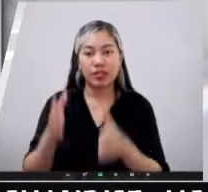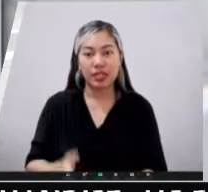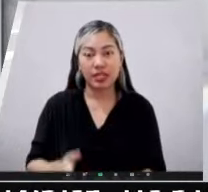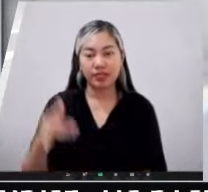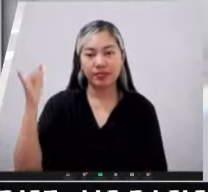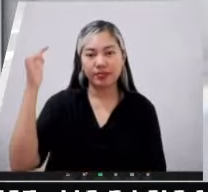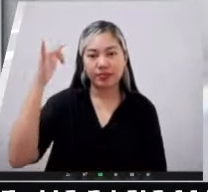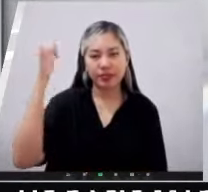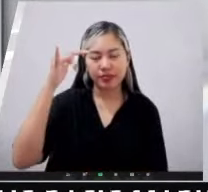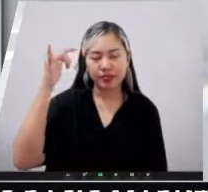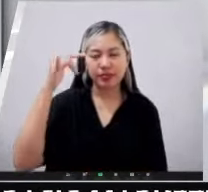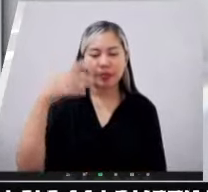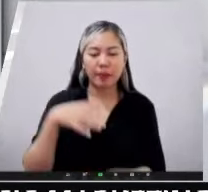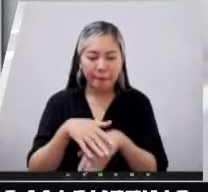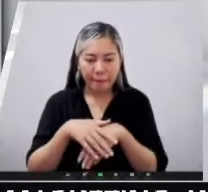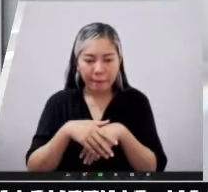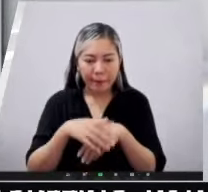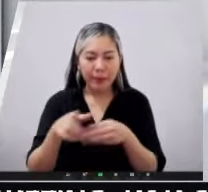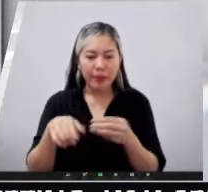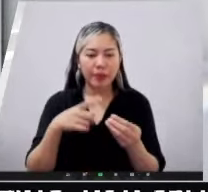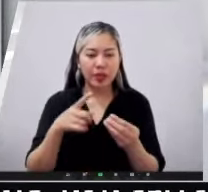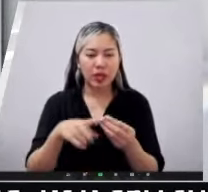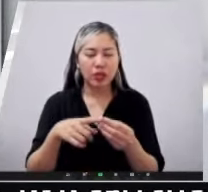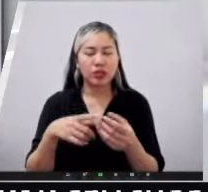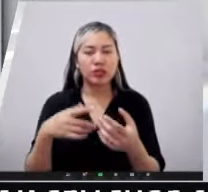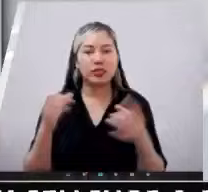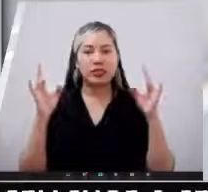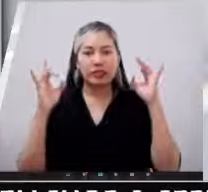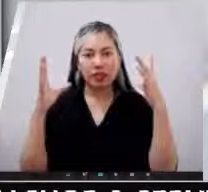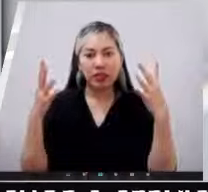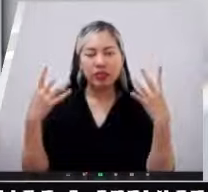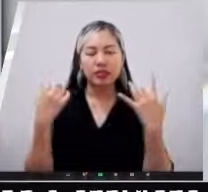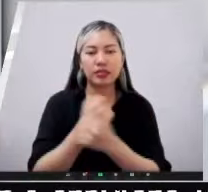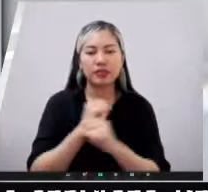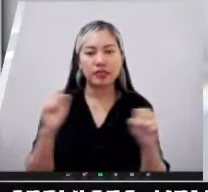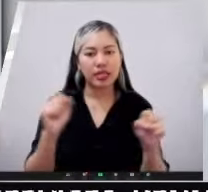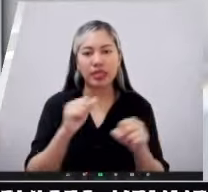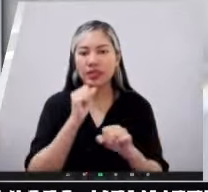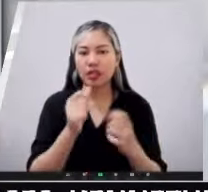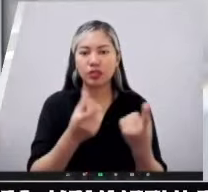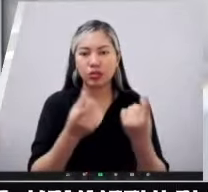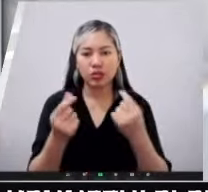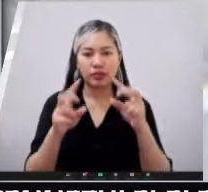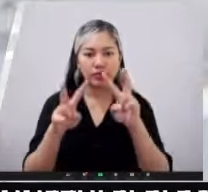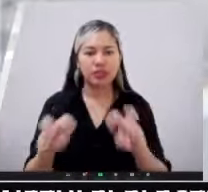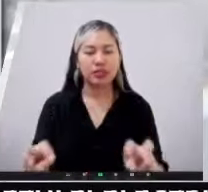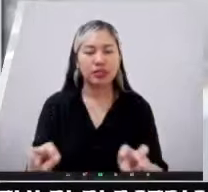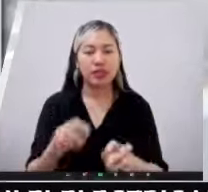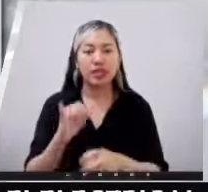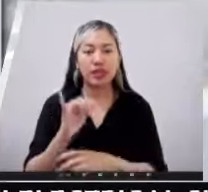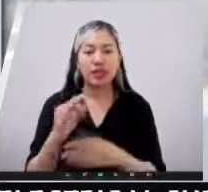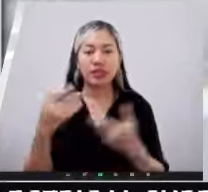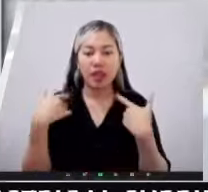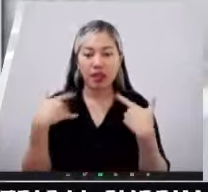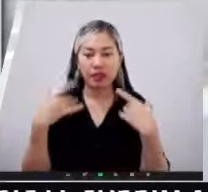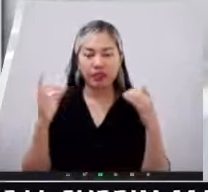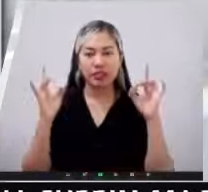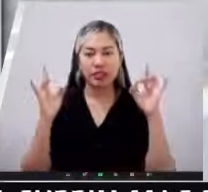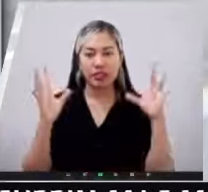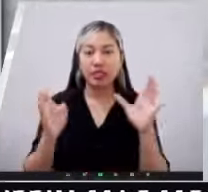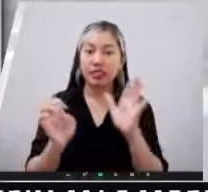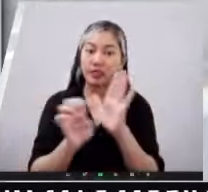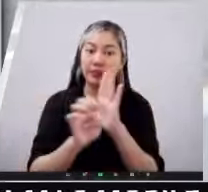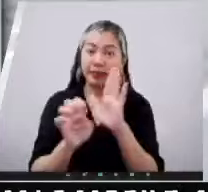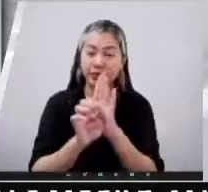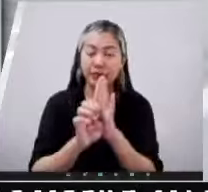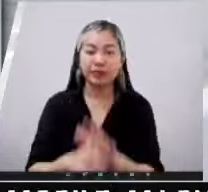mamb bibig sa banta ng seguridad at hindi man lang umano nagsagawa ng imbestigasyon tuwing may banta hinal imbawa ng busy ang pagsasapubliko